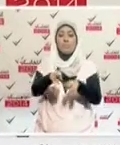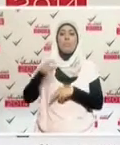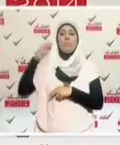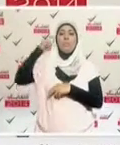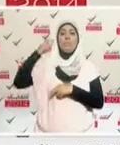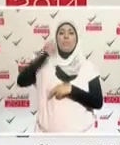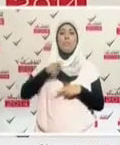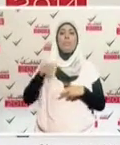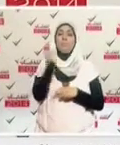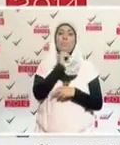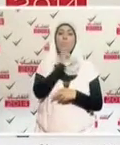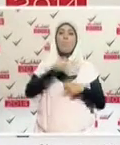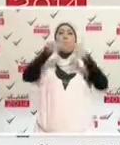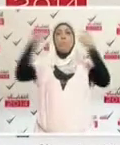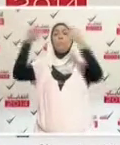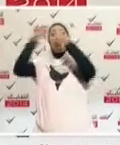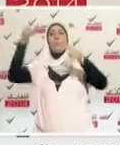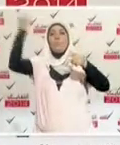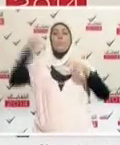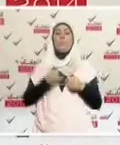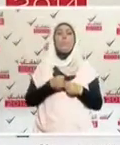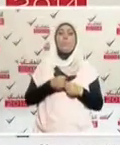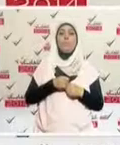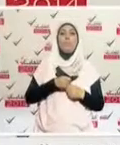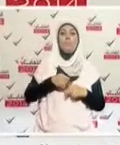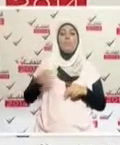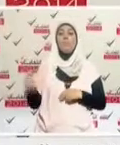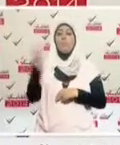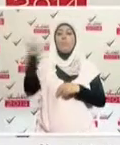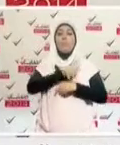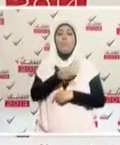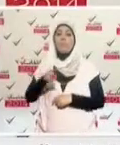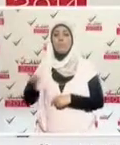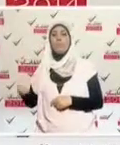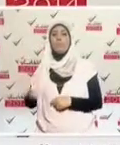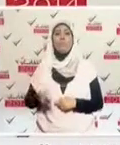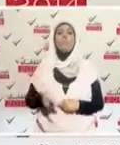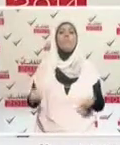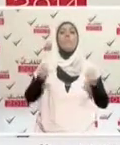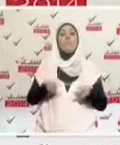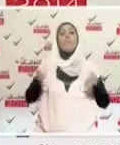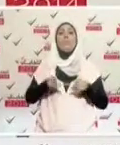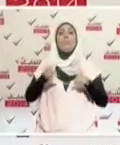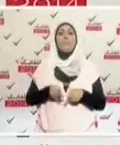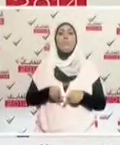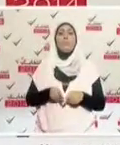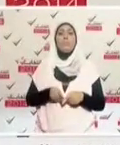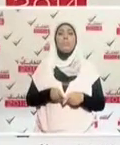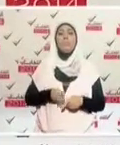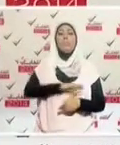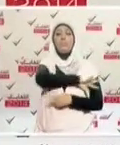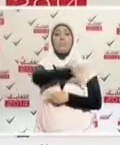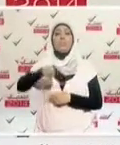السريع وتكون عندهم معامل ومصانع كبيرة وكليات مختلفة و لكن هذا يكون